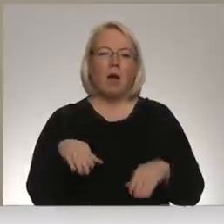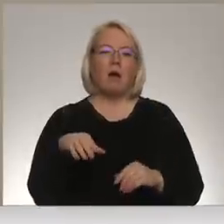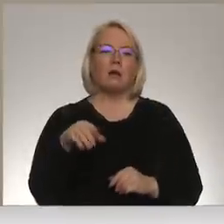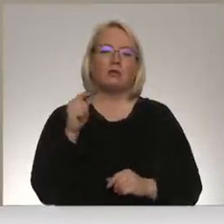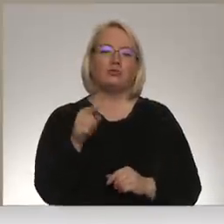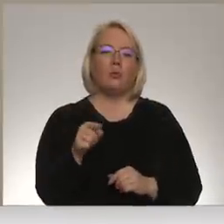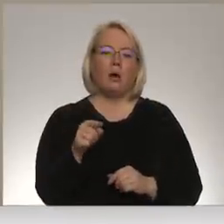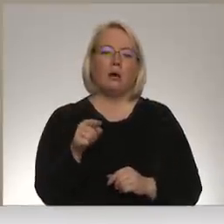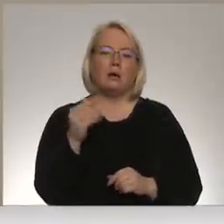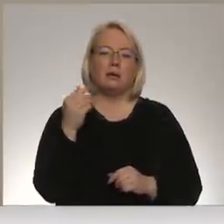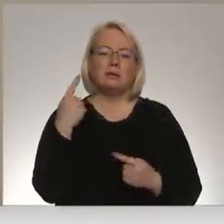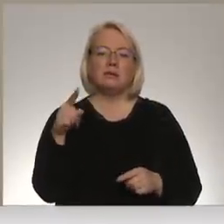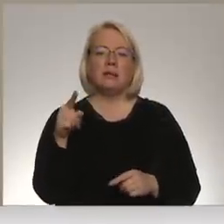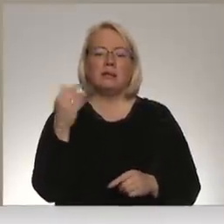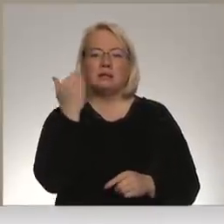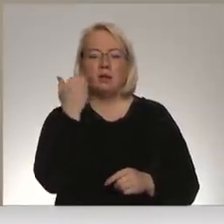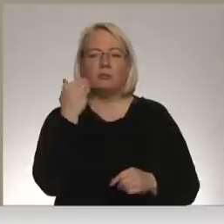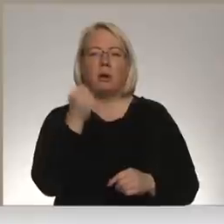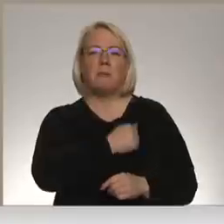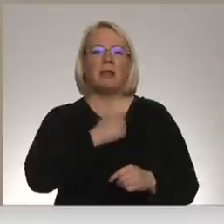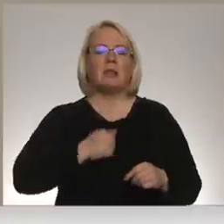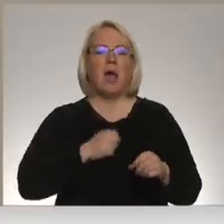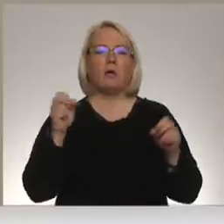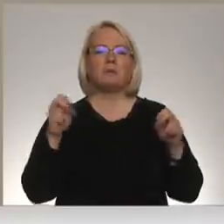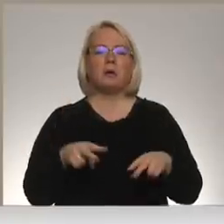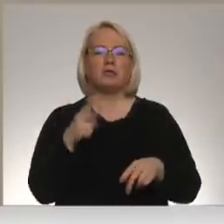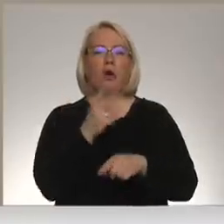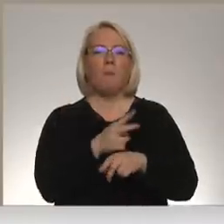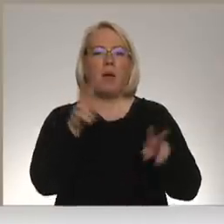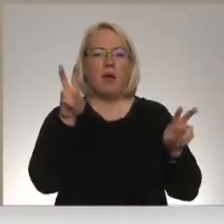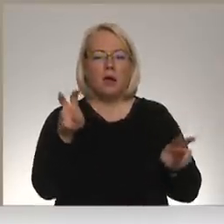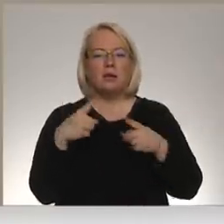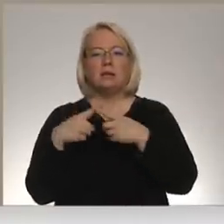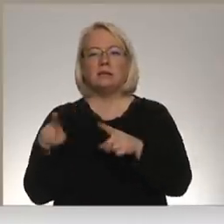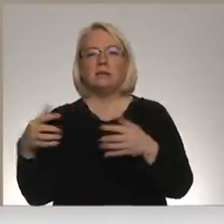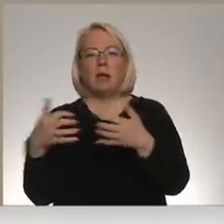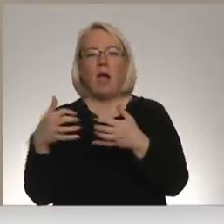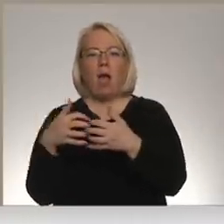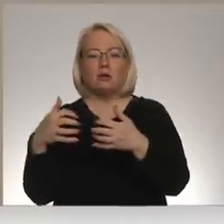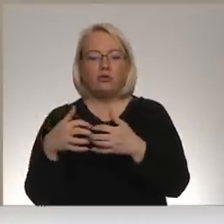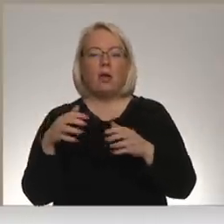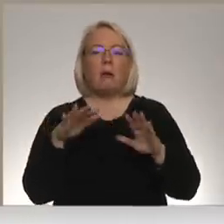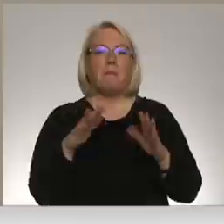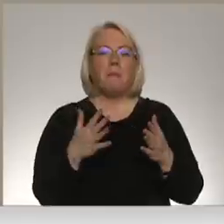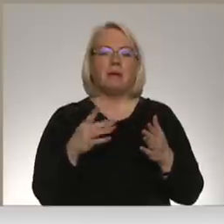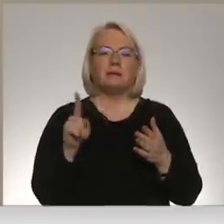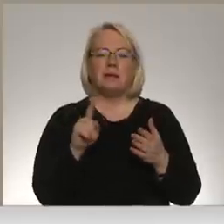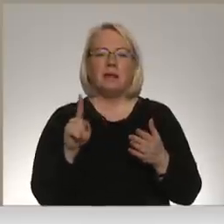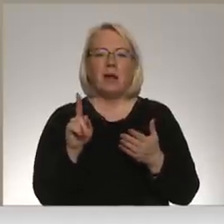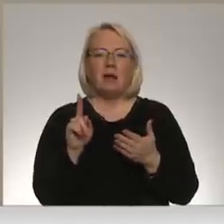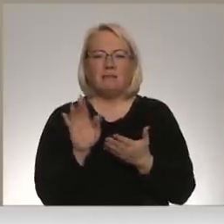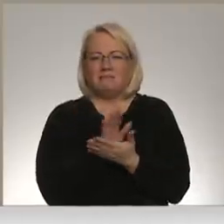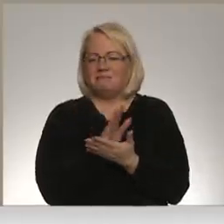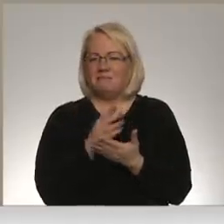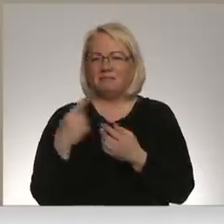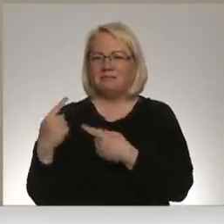tātad vienu sauc par speciālo militāru operāciju, citu to sauc par karu, tomēr ir dalīti, jo, ja mēs skatāmies,